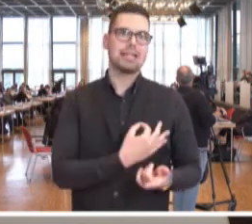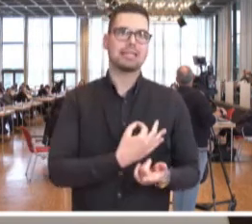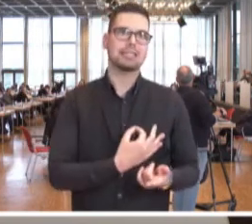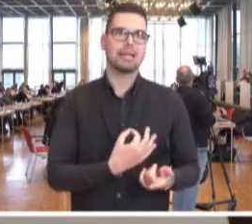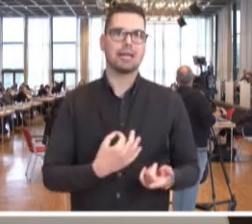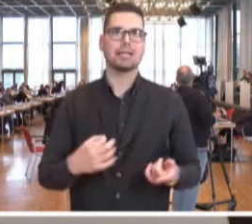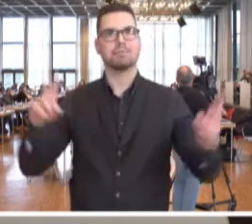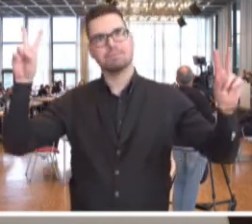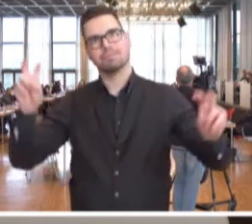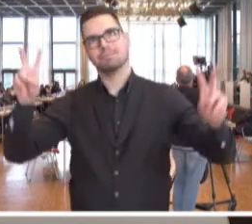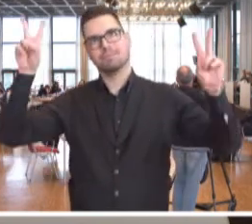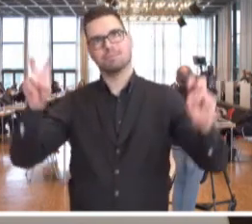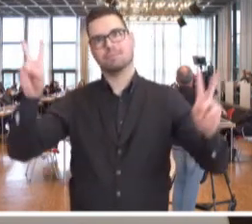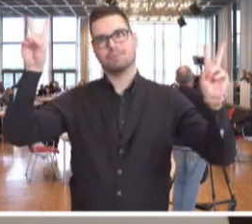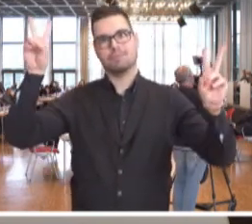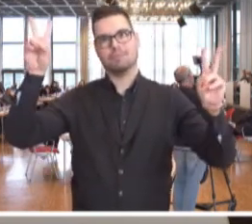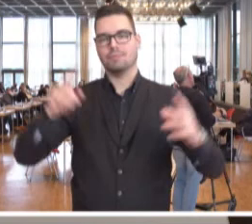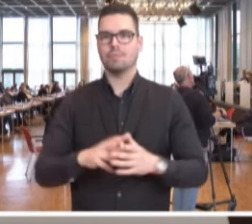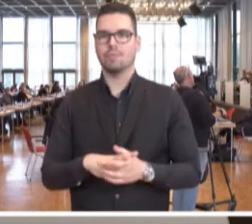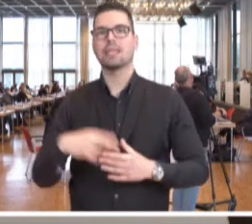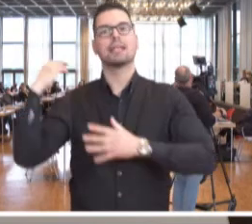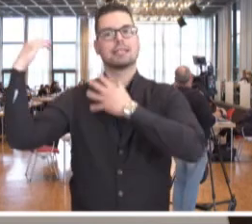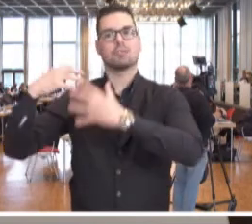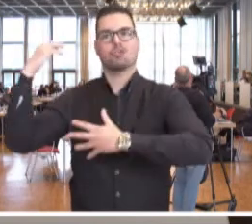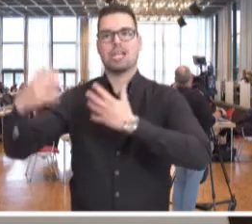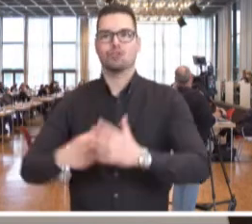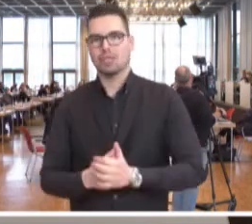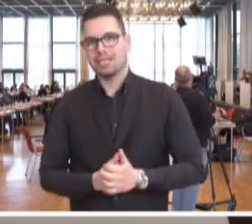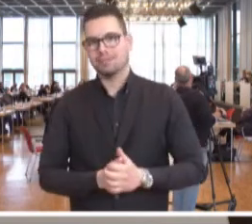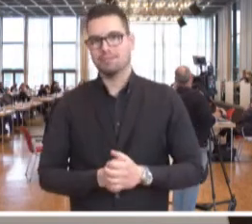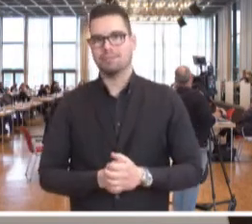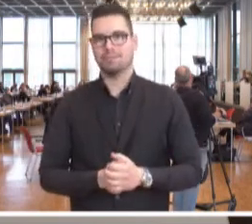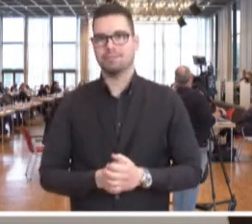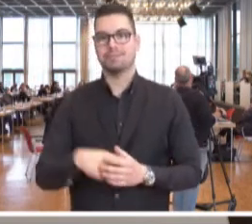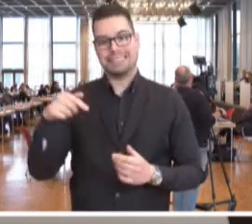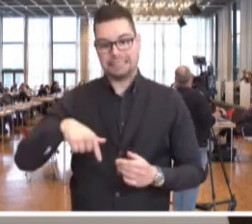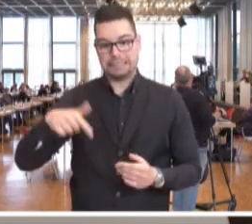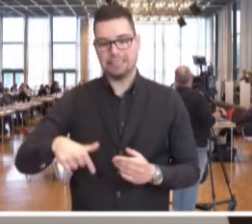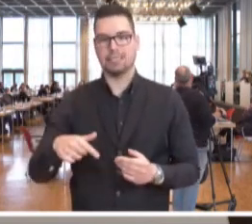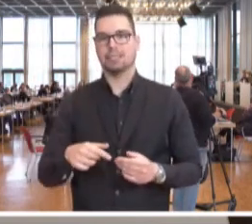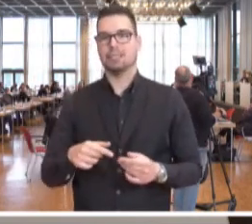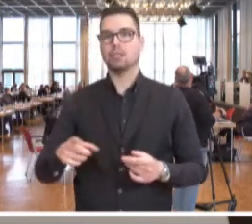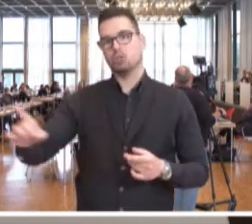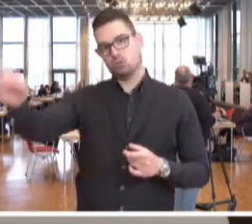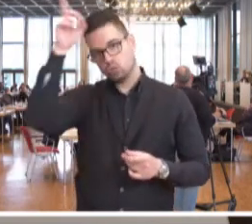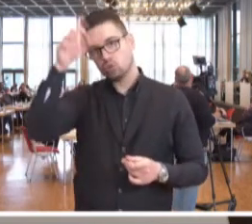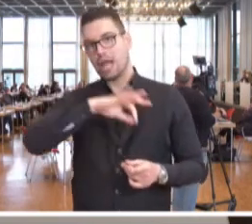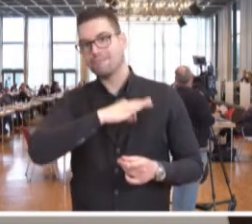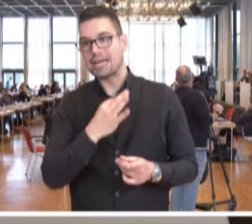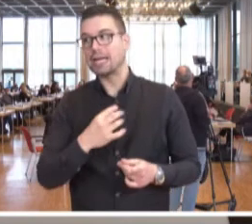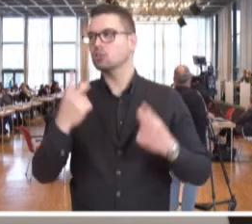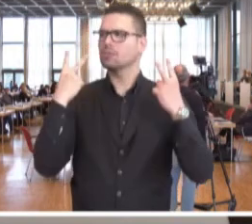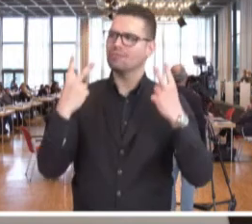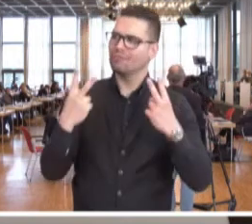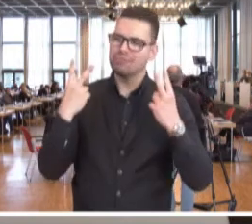ist das in Anführung zu sehen, reflektiert seine Geschichte. Aber er hat auch hier in der Zeit, in der eben Deutschland und Frankreich eine wichtige